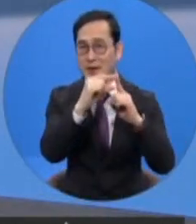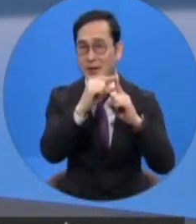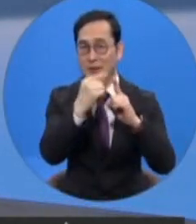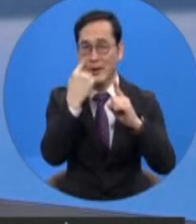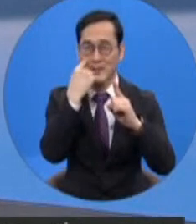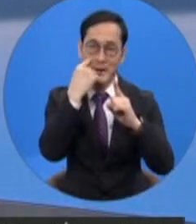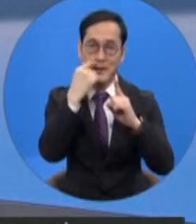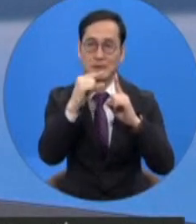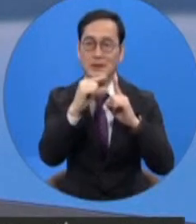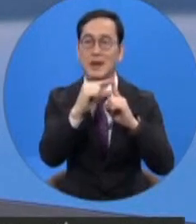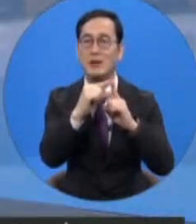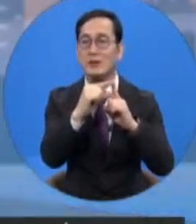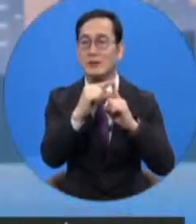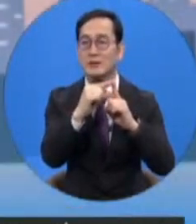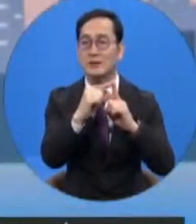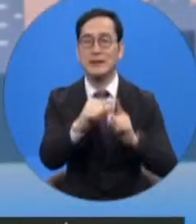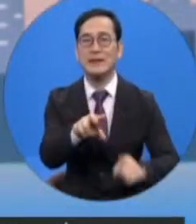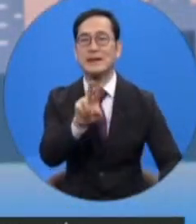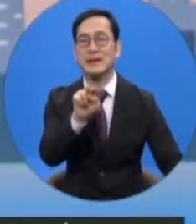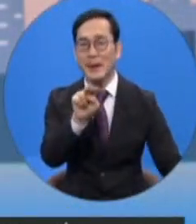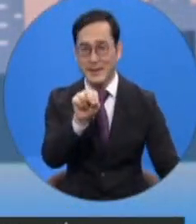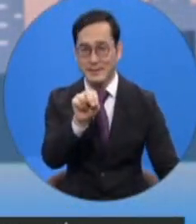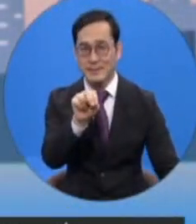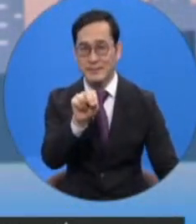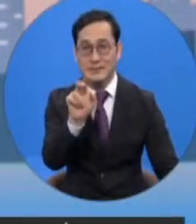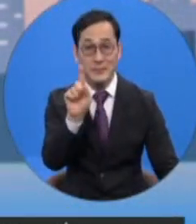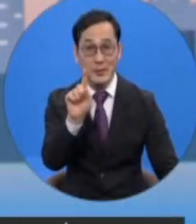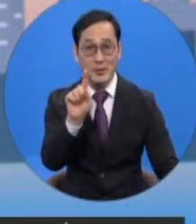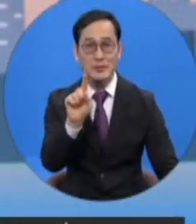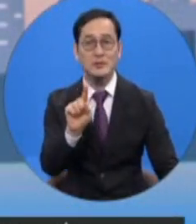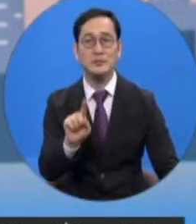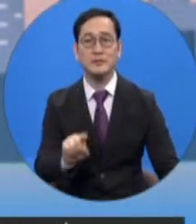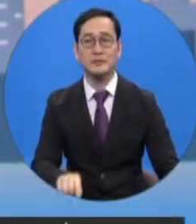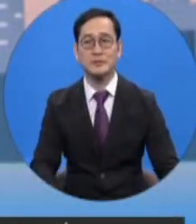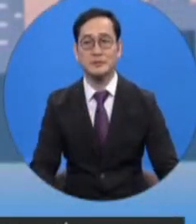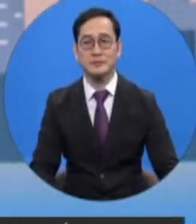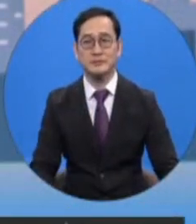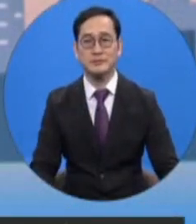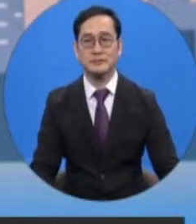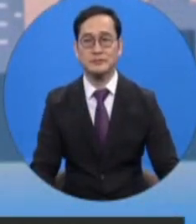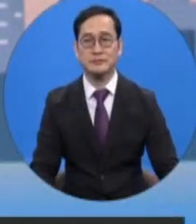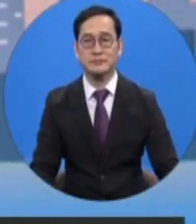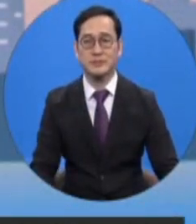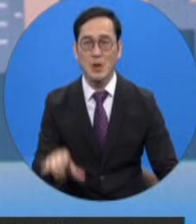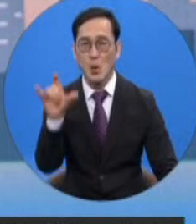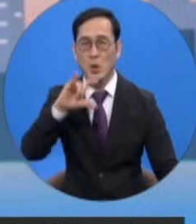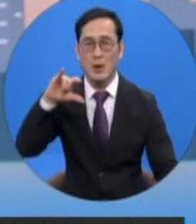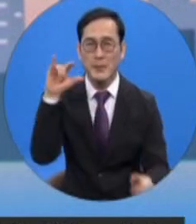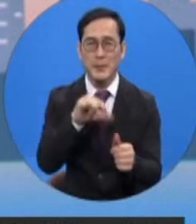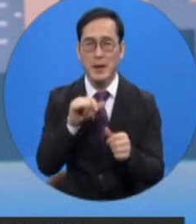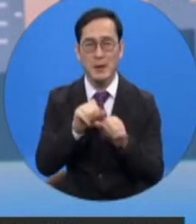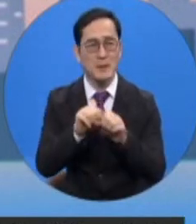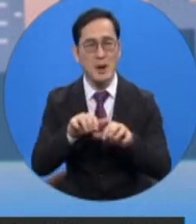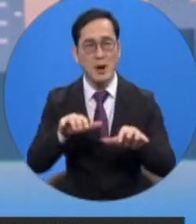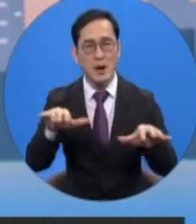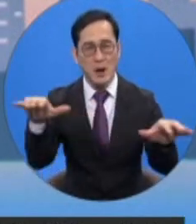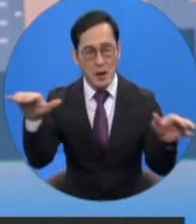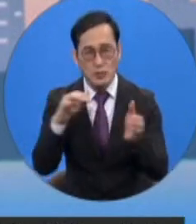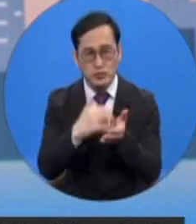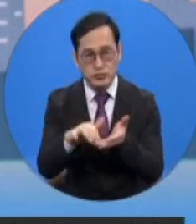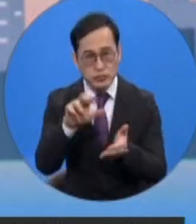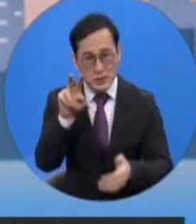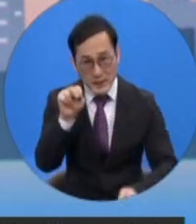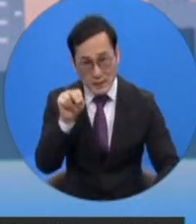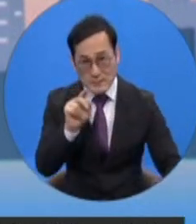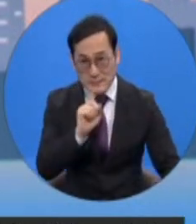살펴보시죠. 2만. 이제는 숫자만 들어도 흠칫흠칫 놀랍니다. 코로나19 숫자 아닐까 걱정돼서.